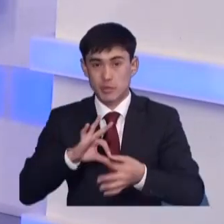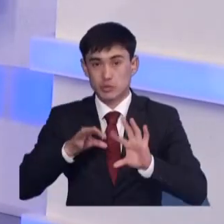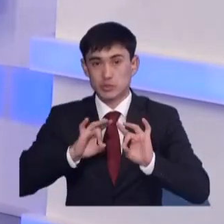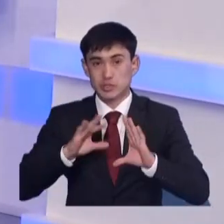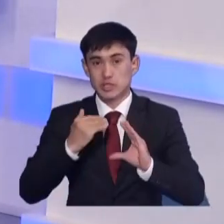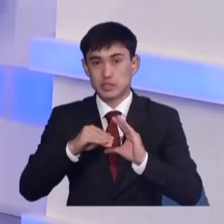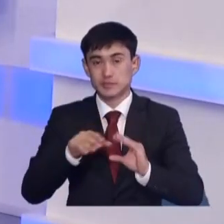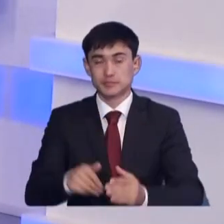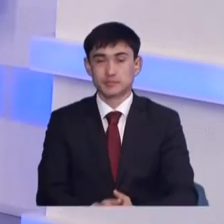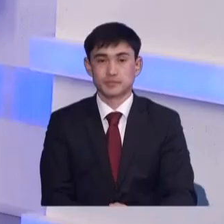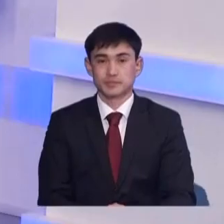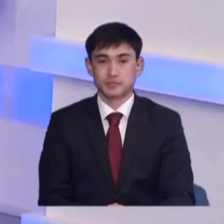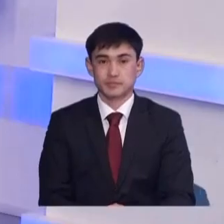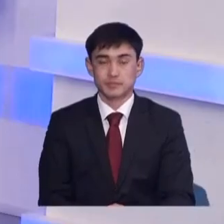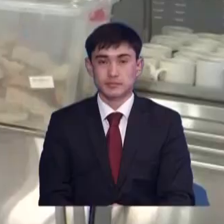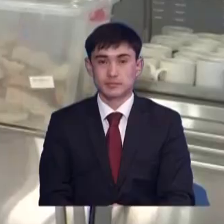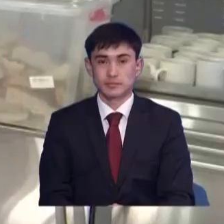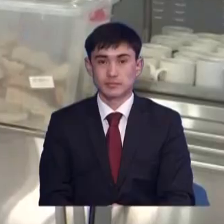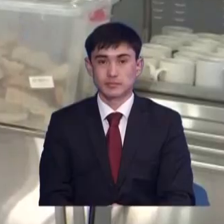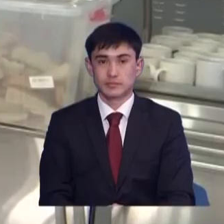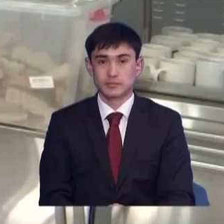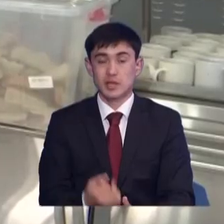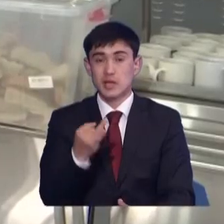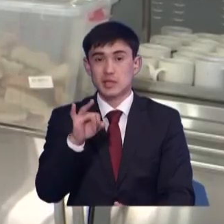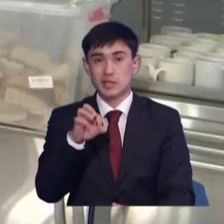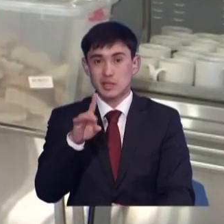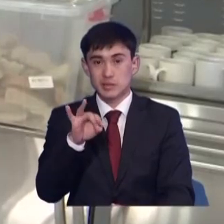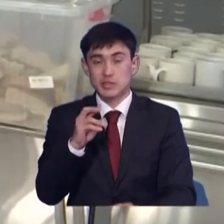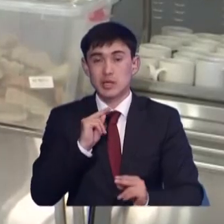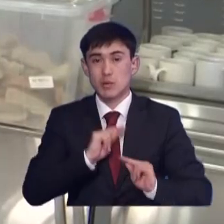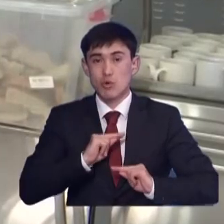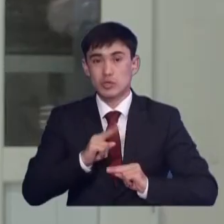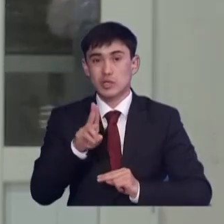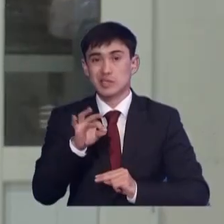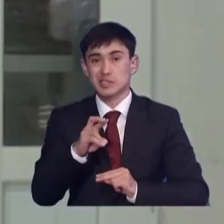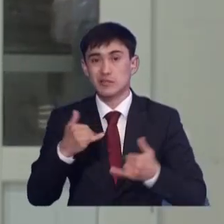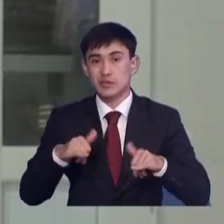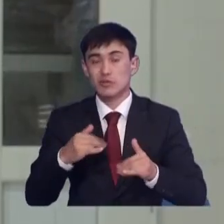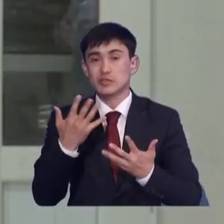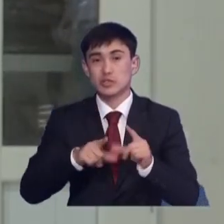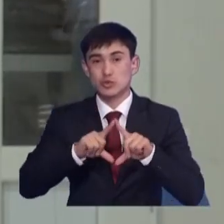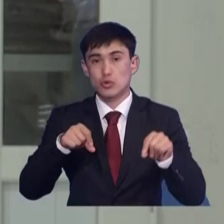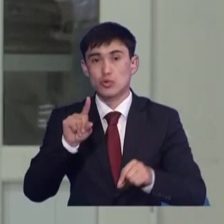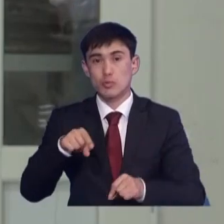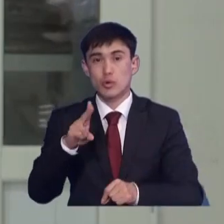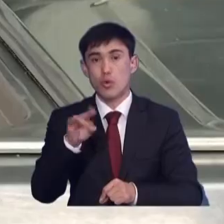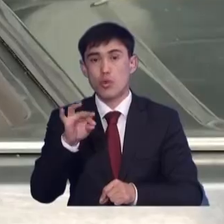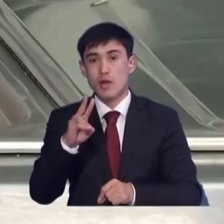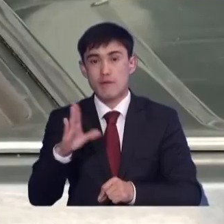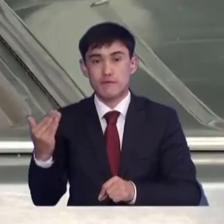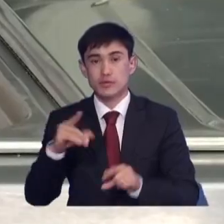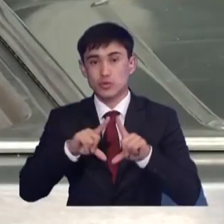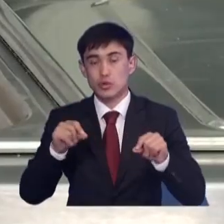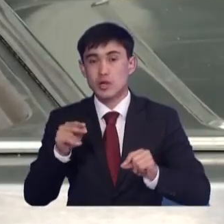Подробности в материале нашего сюжета. Ирина Кенезбаева работает кассиром в столовой средней школы-лицея города Кунаев. Ранее